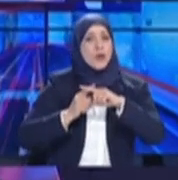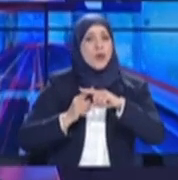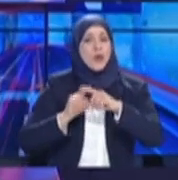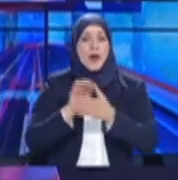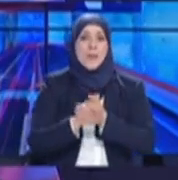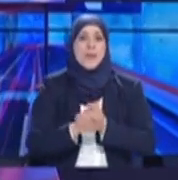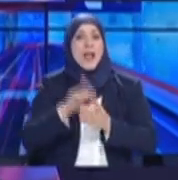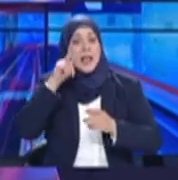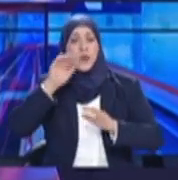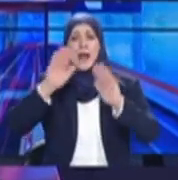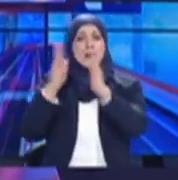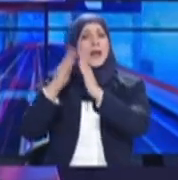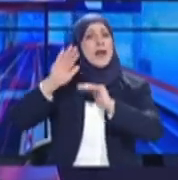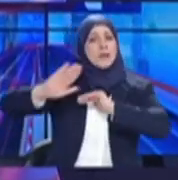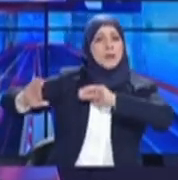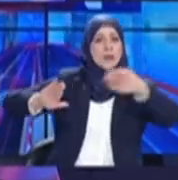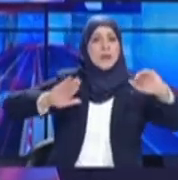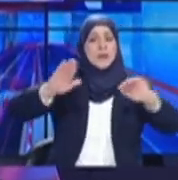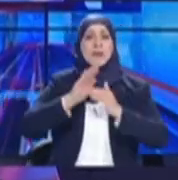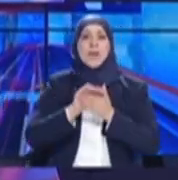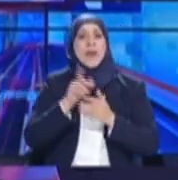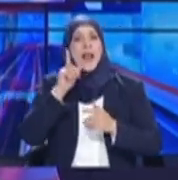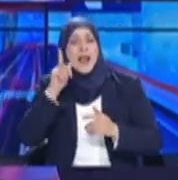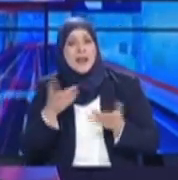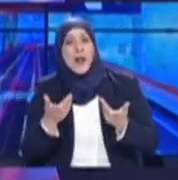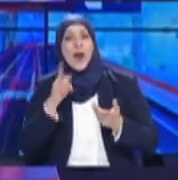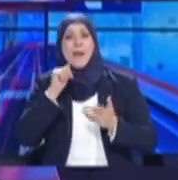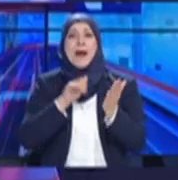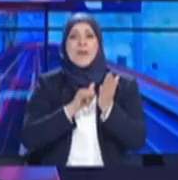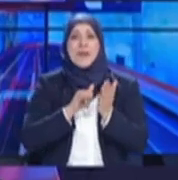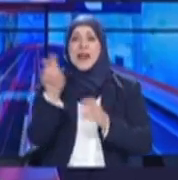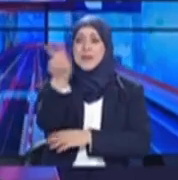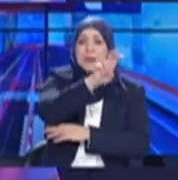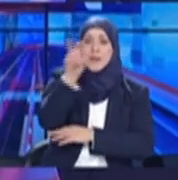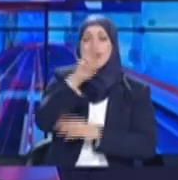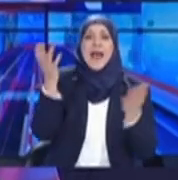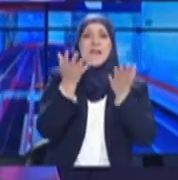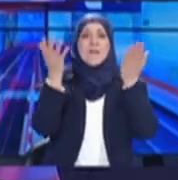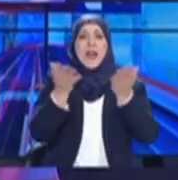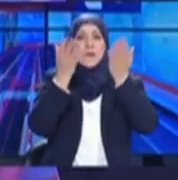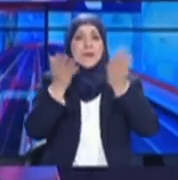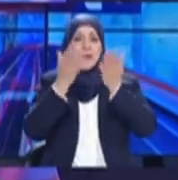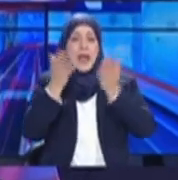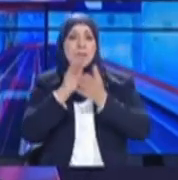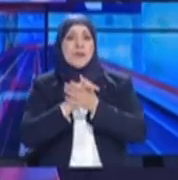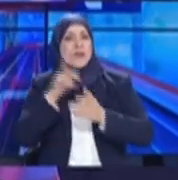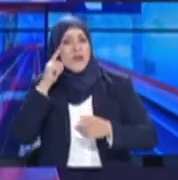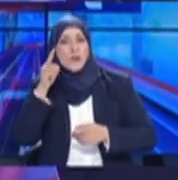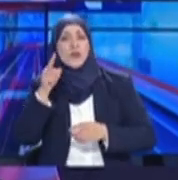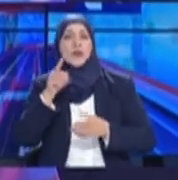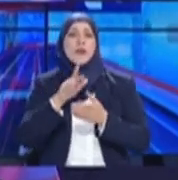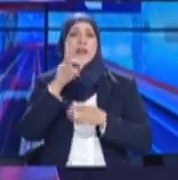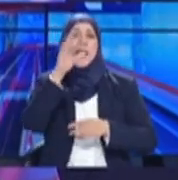هذه ال الولايات دون الرحلات العاديه اللي ما زالت متواصله والى تا منها سواء الشركه الجهويه للنقل في مدينه في ولايتين